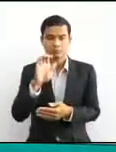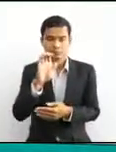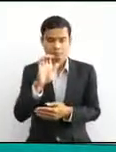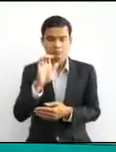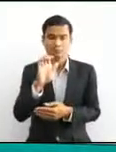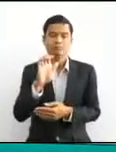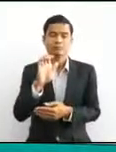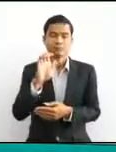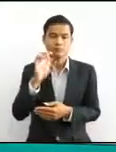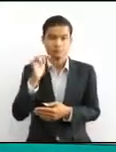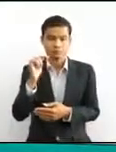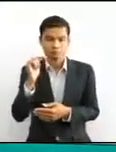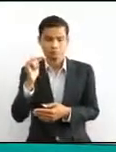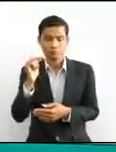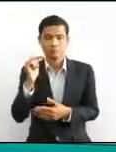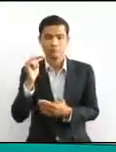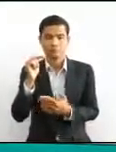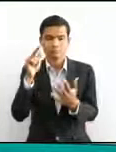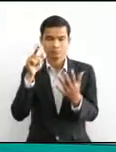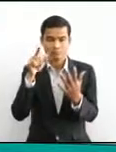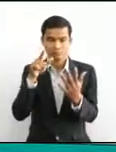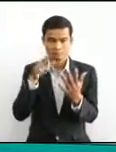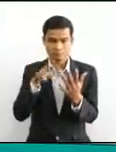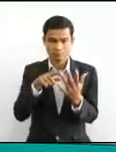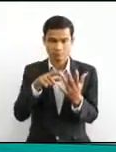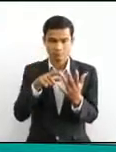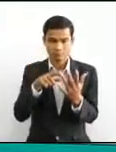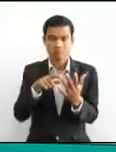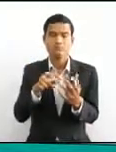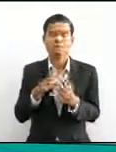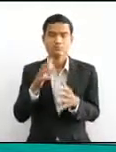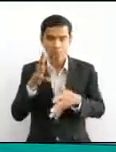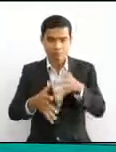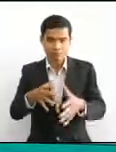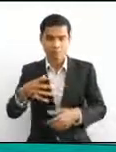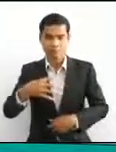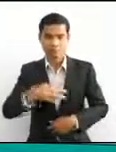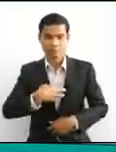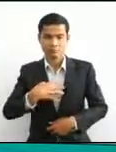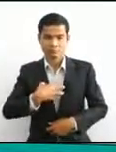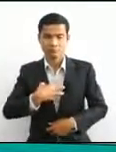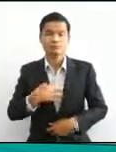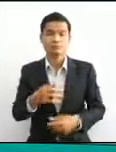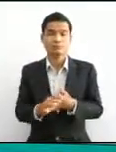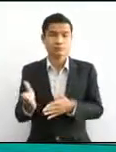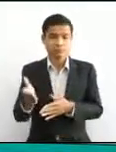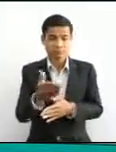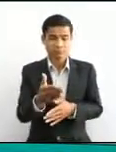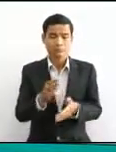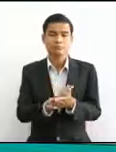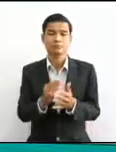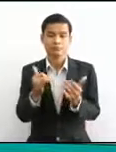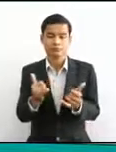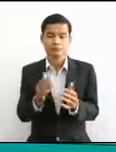chon ngỡ chong bần tọ muối chong cha là ona con ta